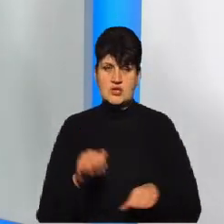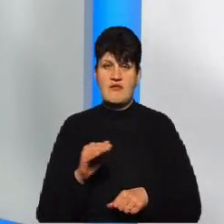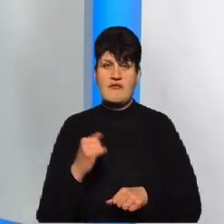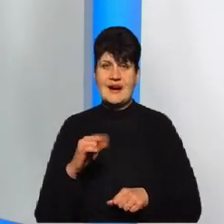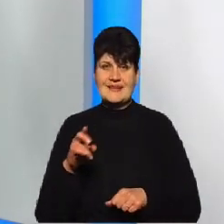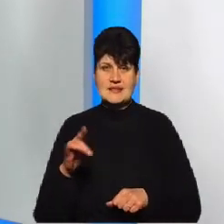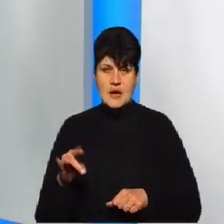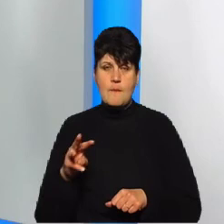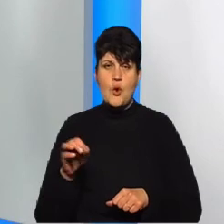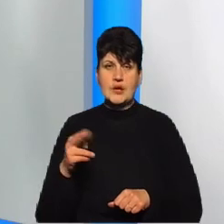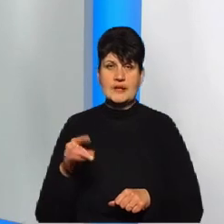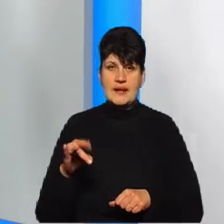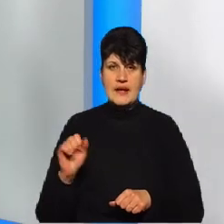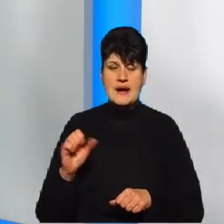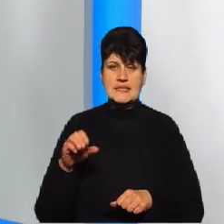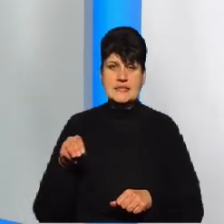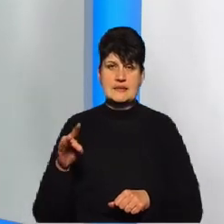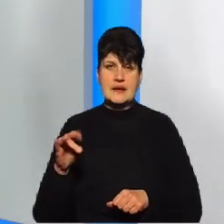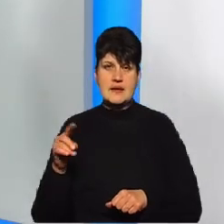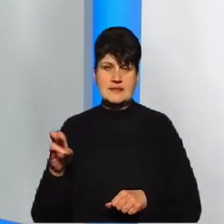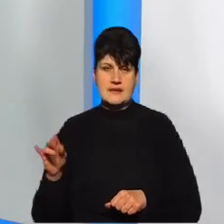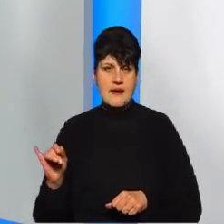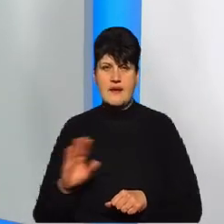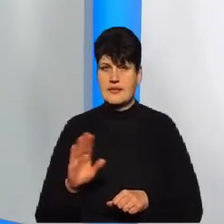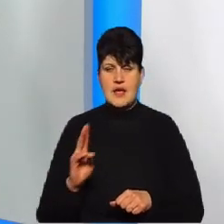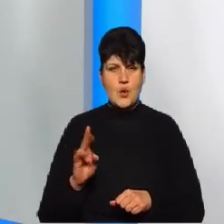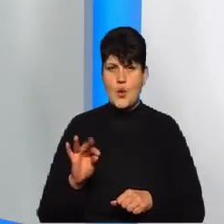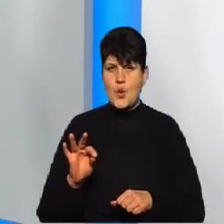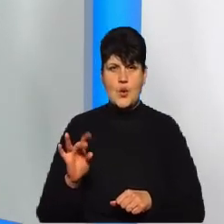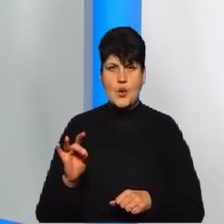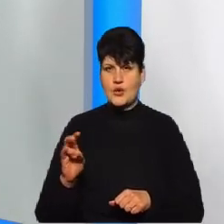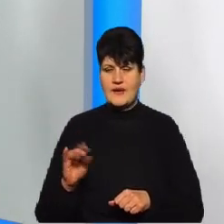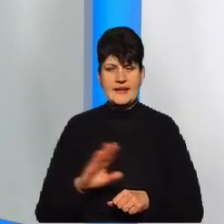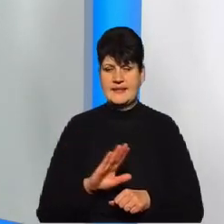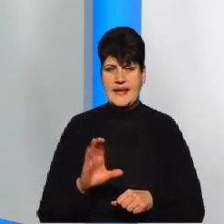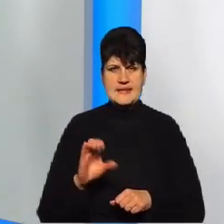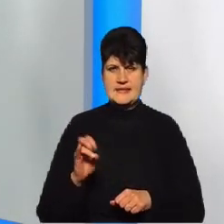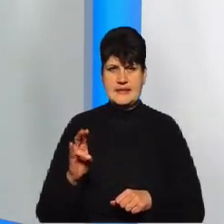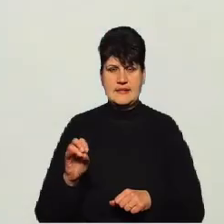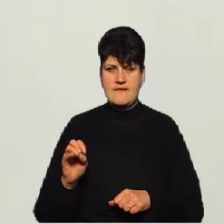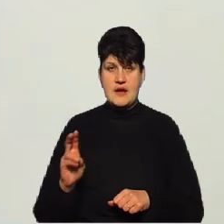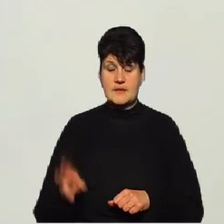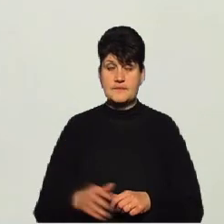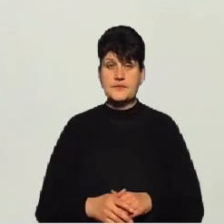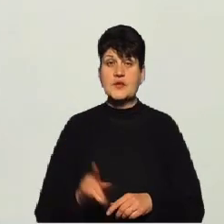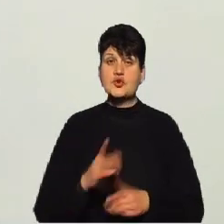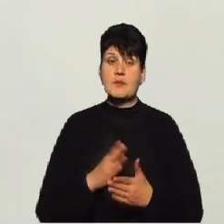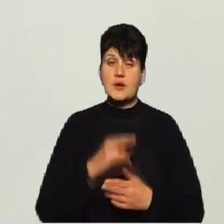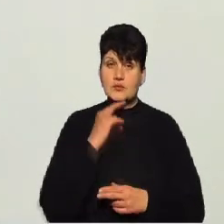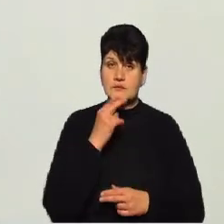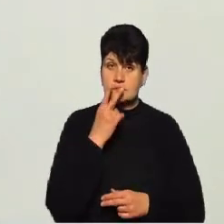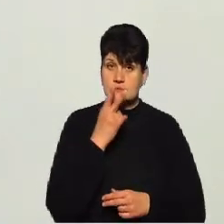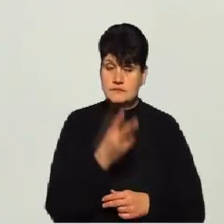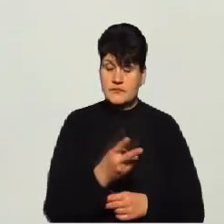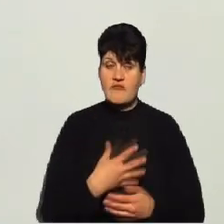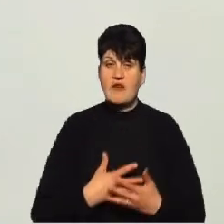Модерну і AstraZeneca. Но не коронавак і не сіновак. На що має звертати увагу вагітна, яка